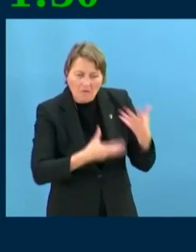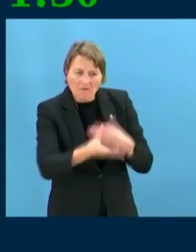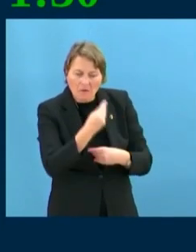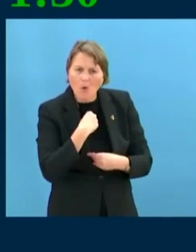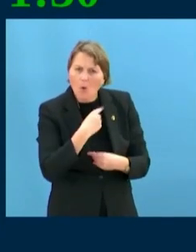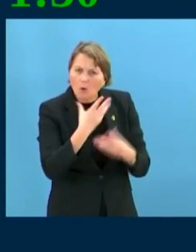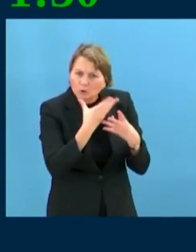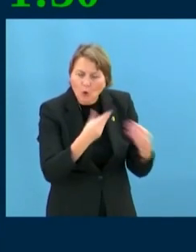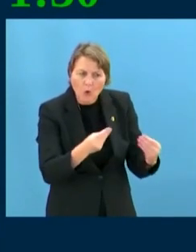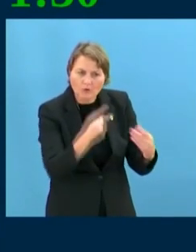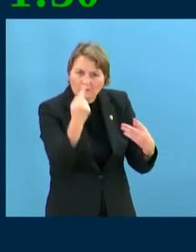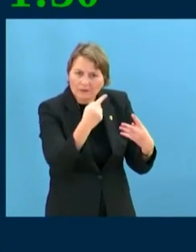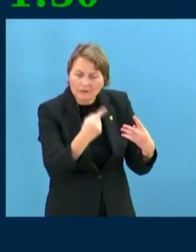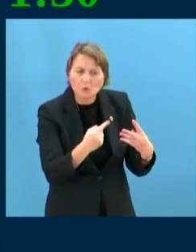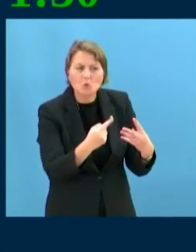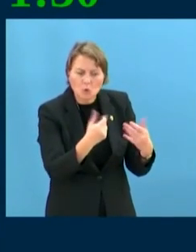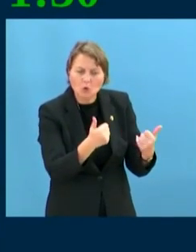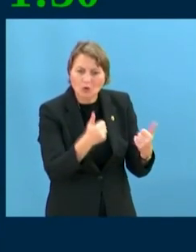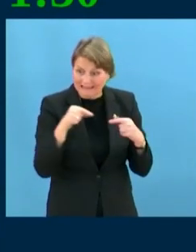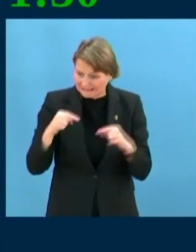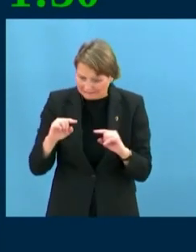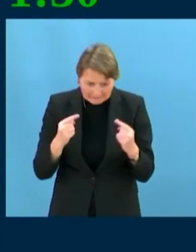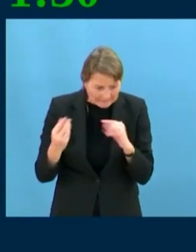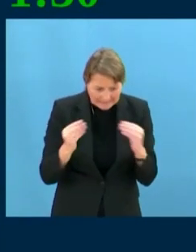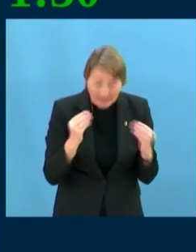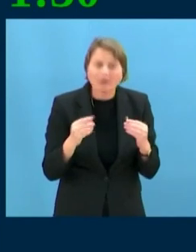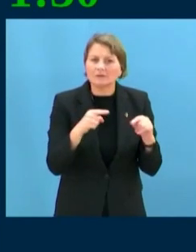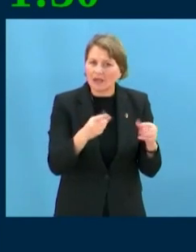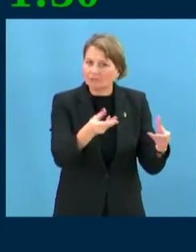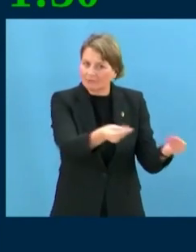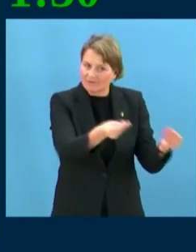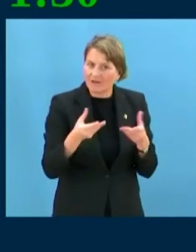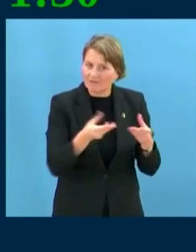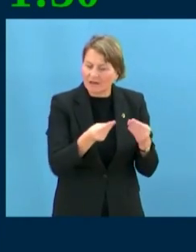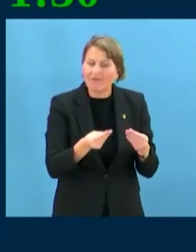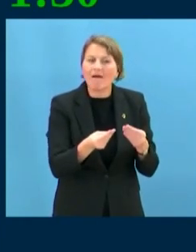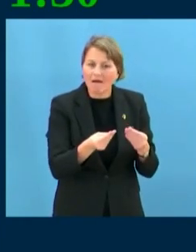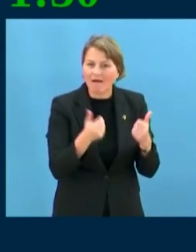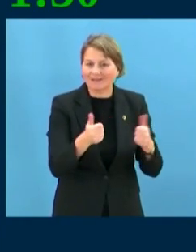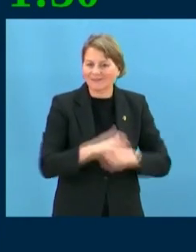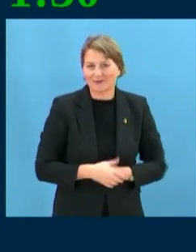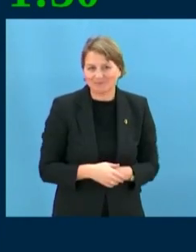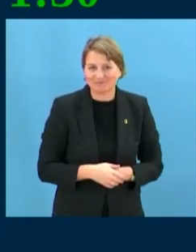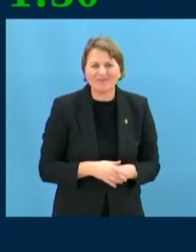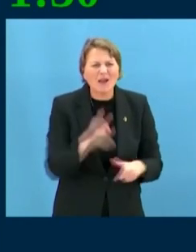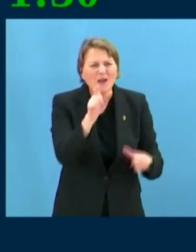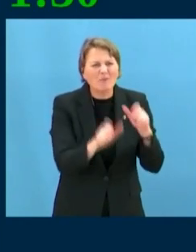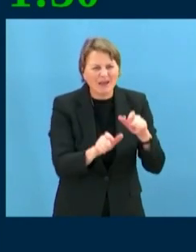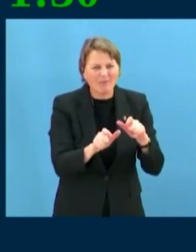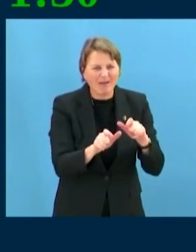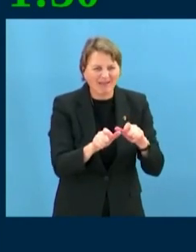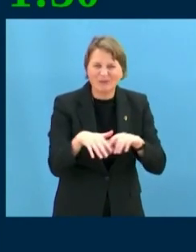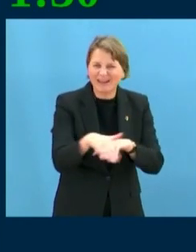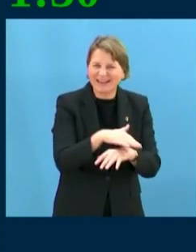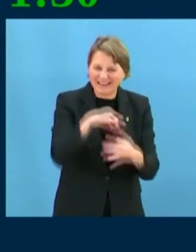geçirilmesi acil bir konu haline geldi yerli halklar iklim değişikliği kirlilik ve Biyolojik çeşitlilik